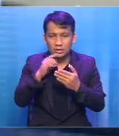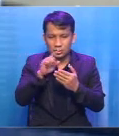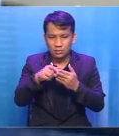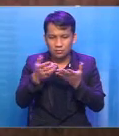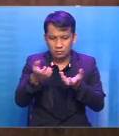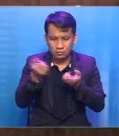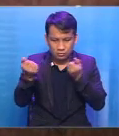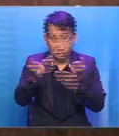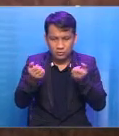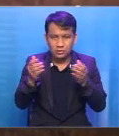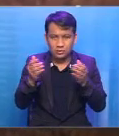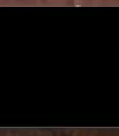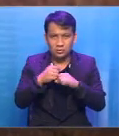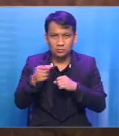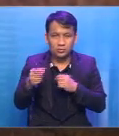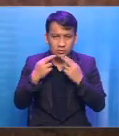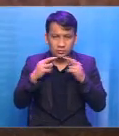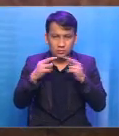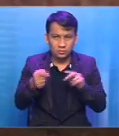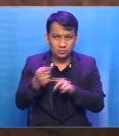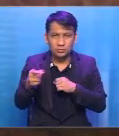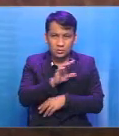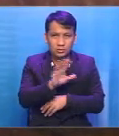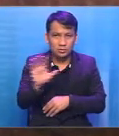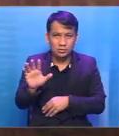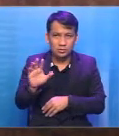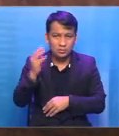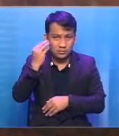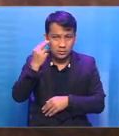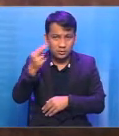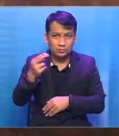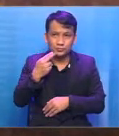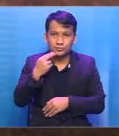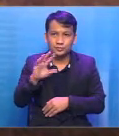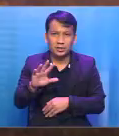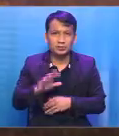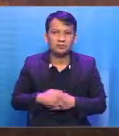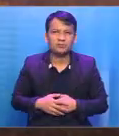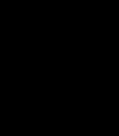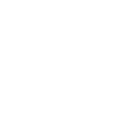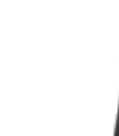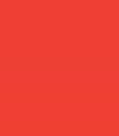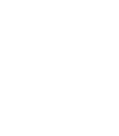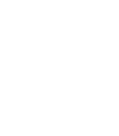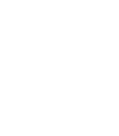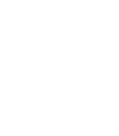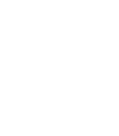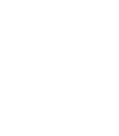administration. Nagbabalita mula sa frontline, Maricel Halili, News 5.